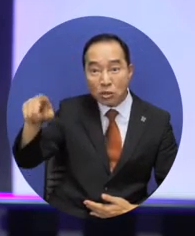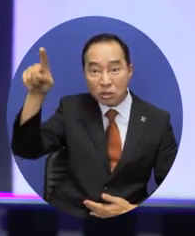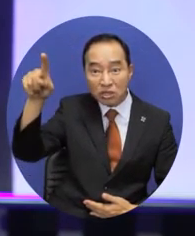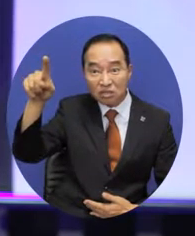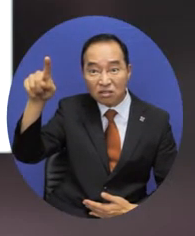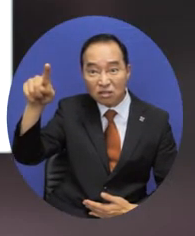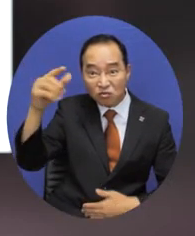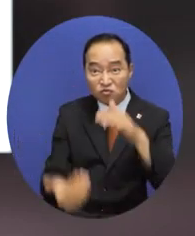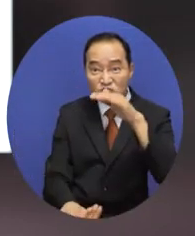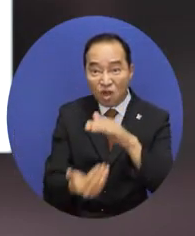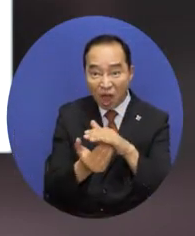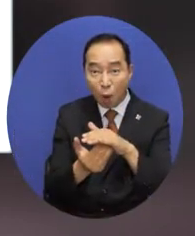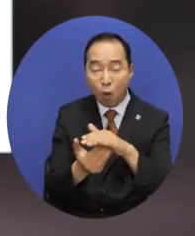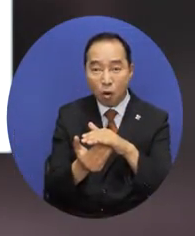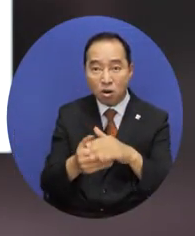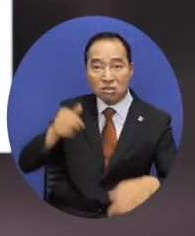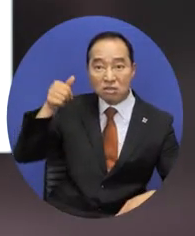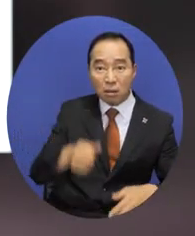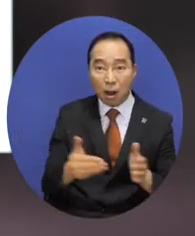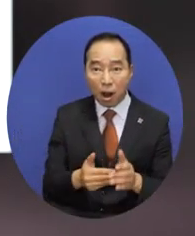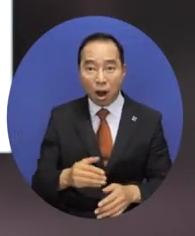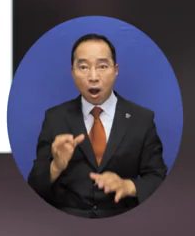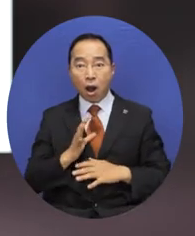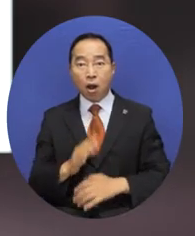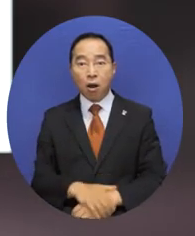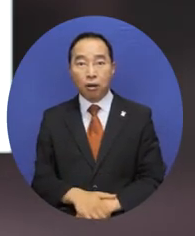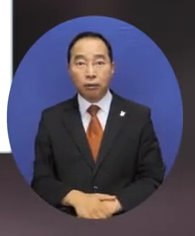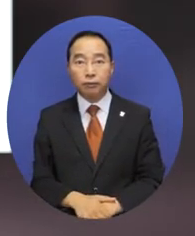않았었습니다. The answer was slow dance.